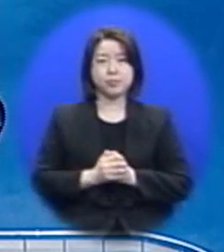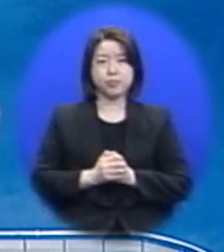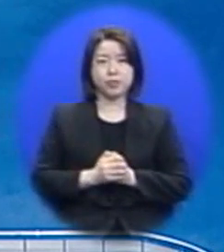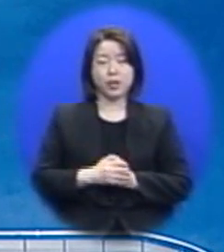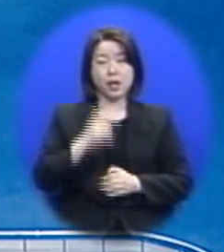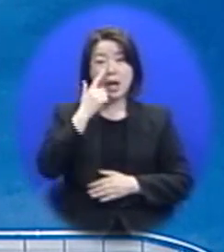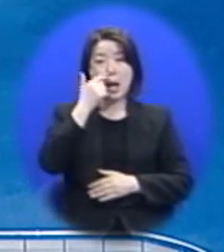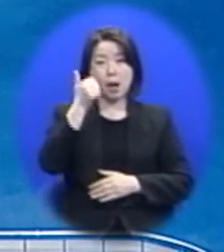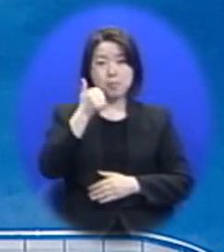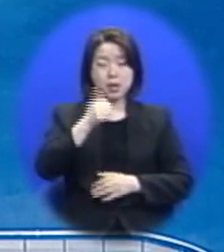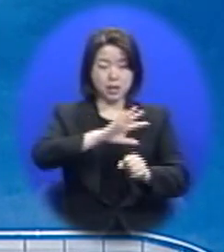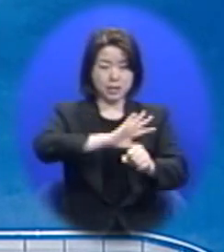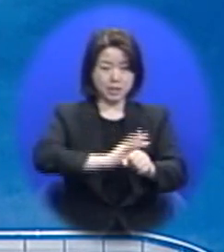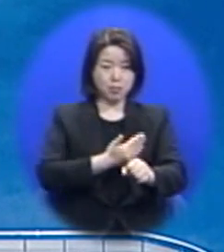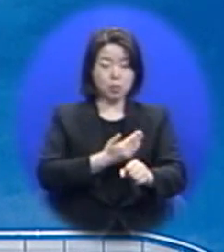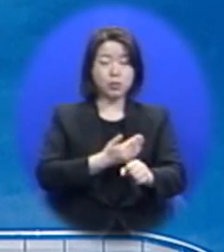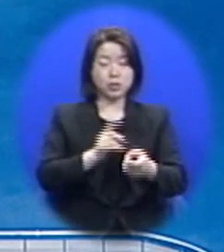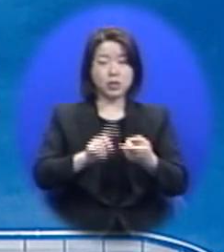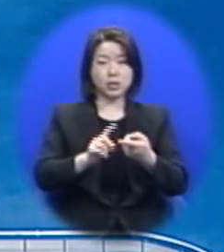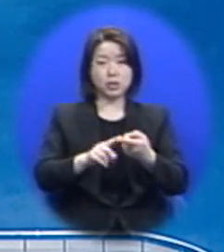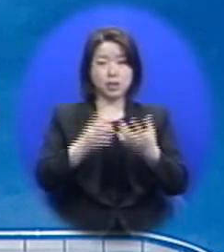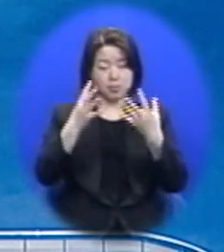아빠가 잘못한 게 분명히 많다.